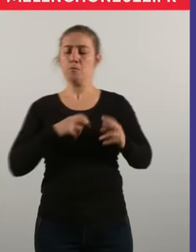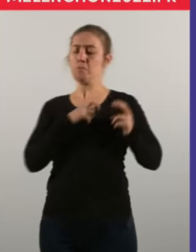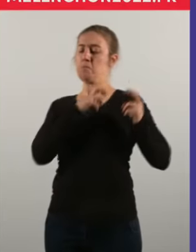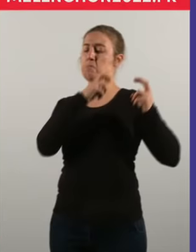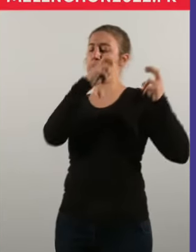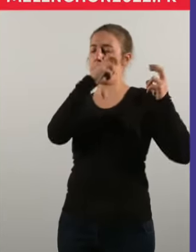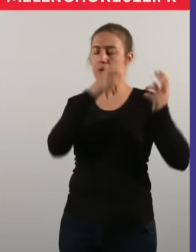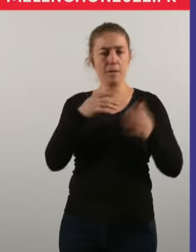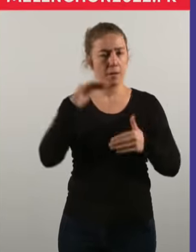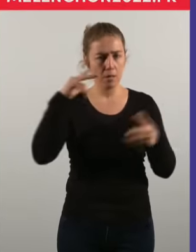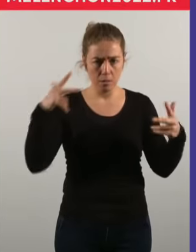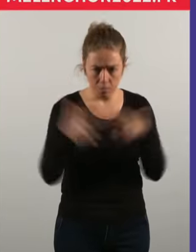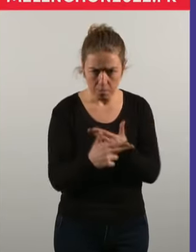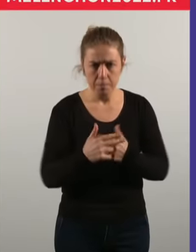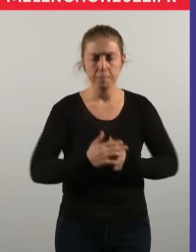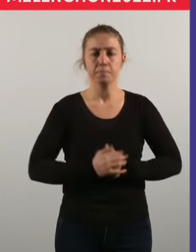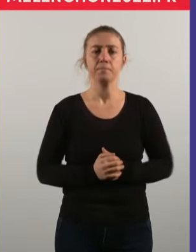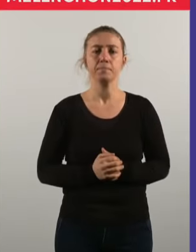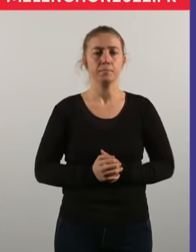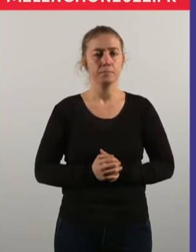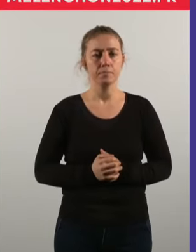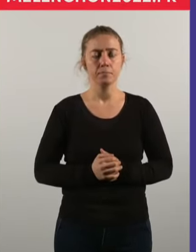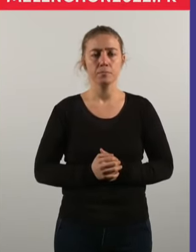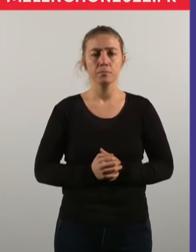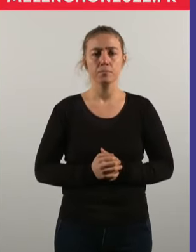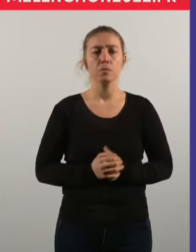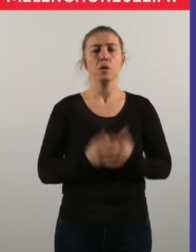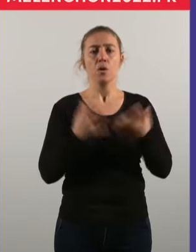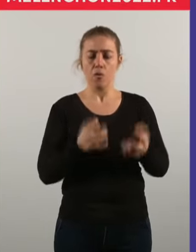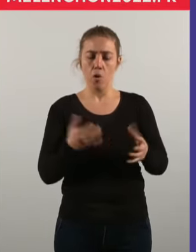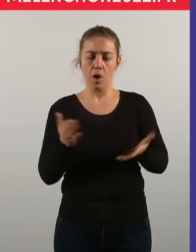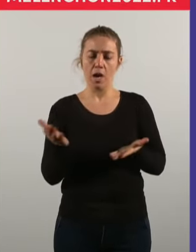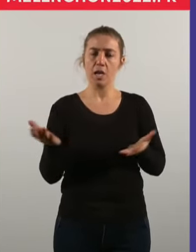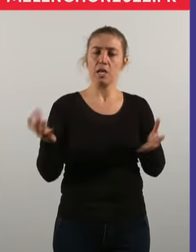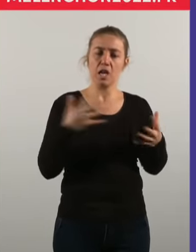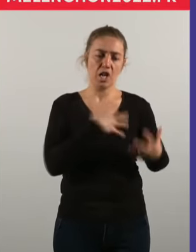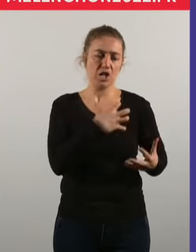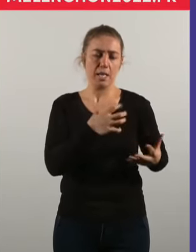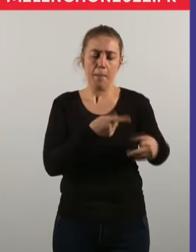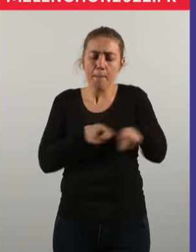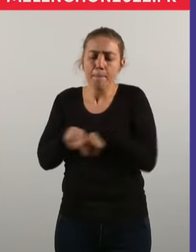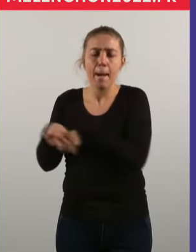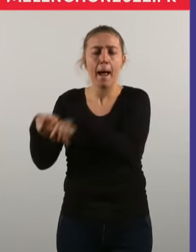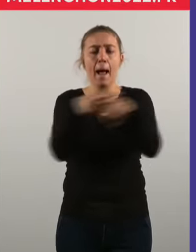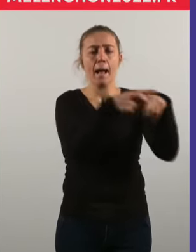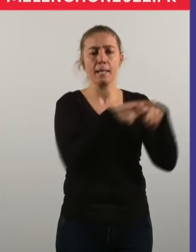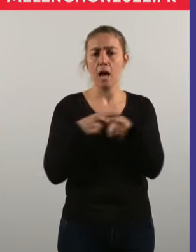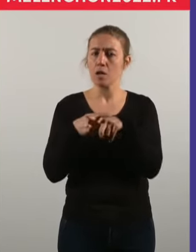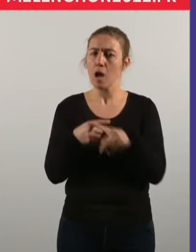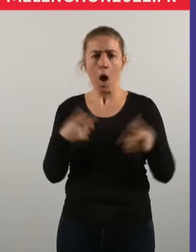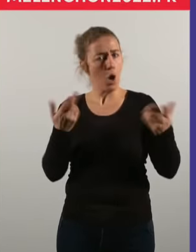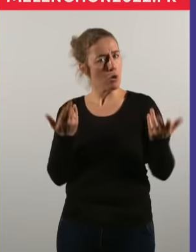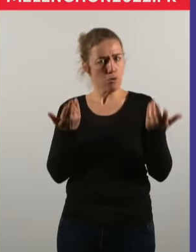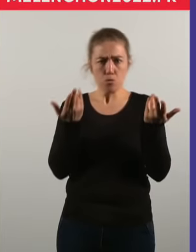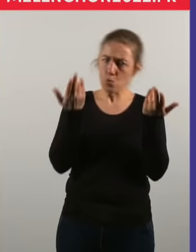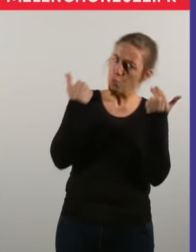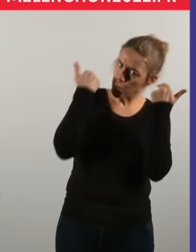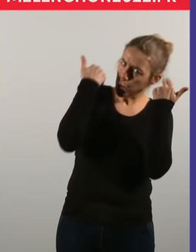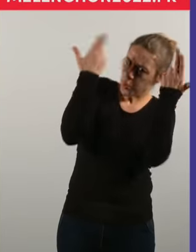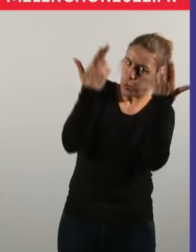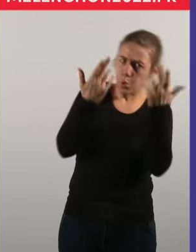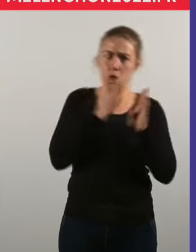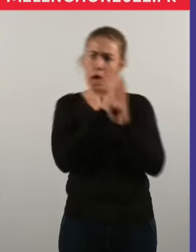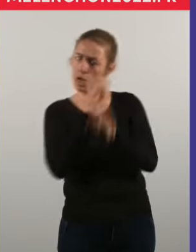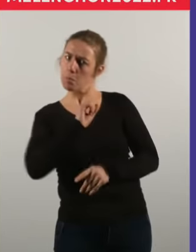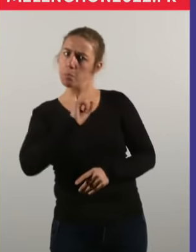difficultés. Il faut un partage des richesses ferme, assumé, déclaré, qui ne se cache